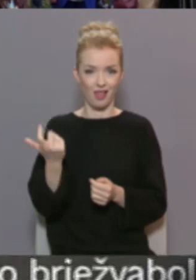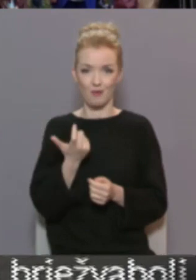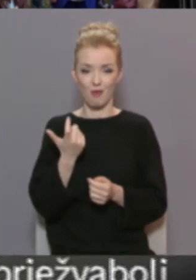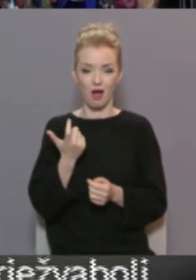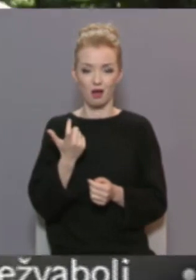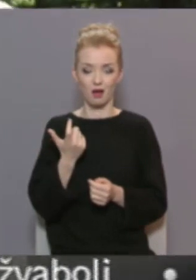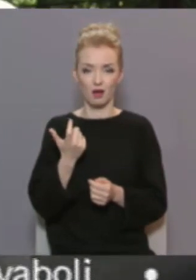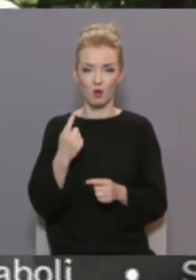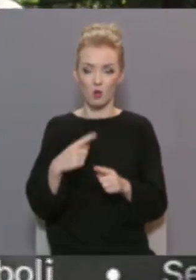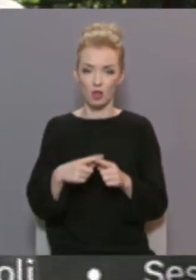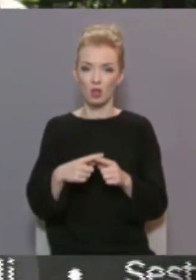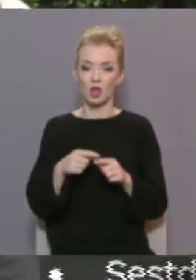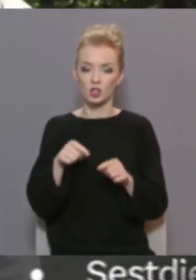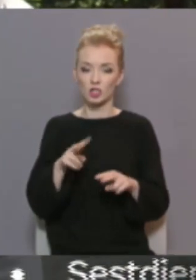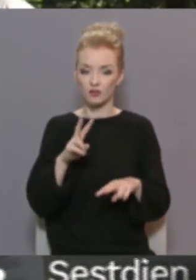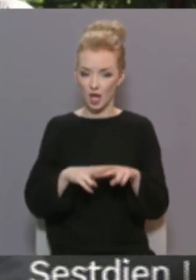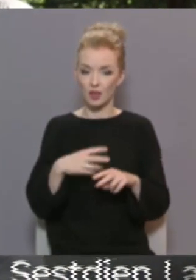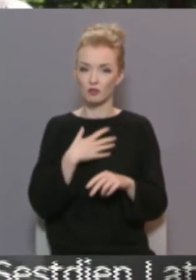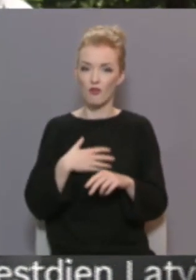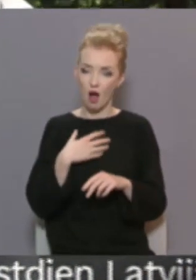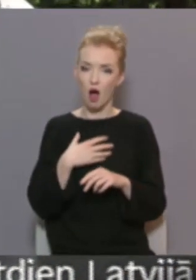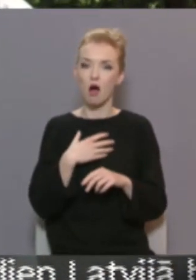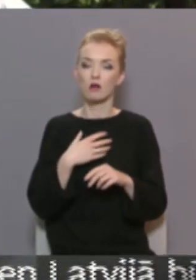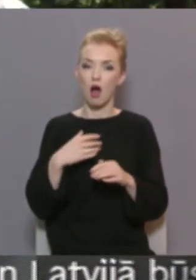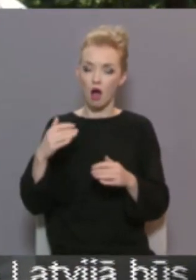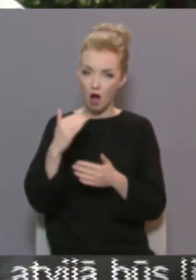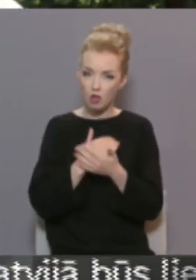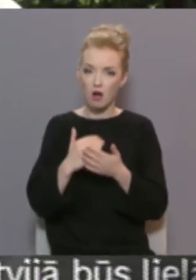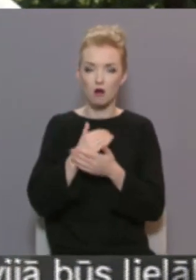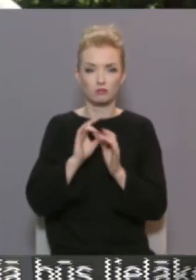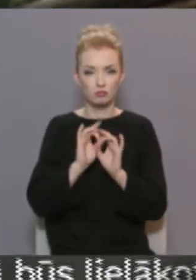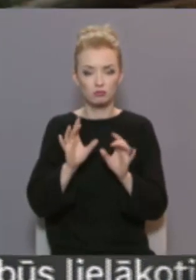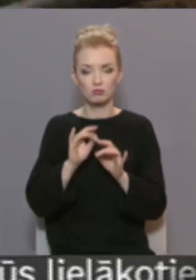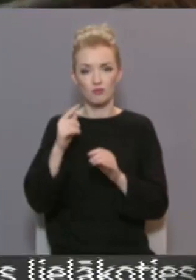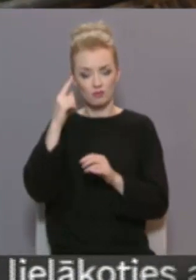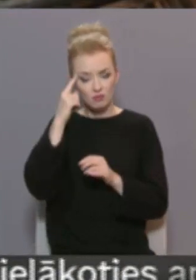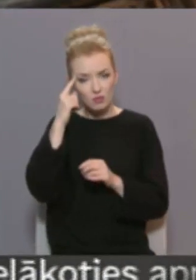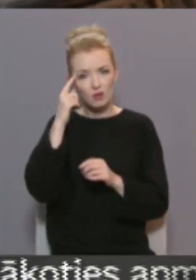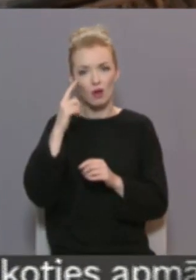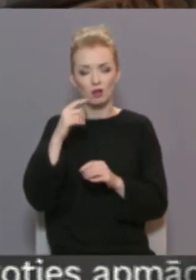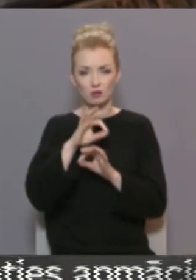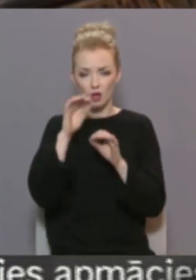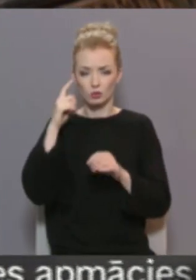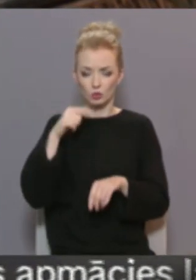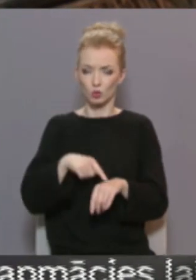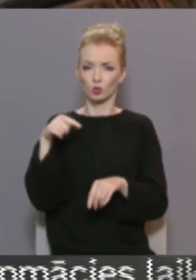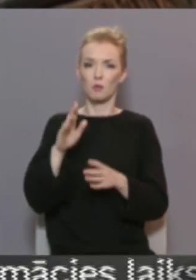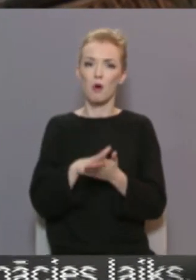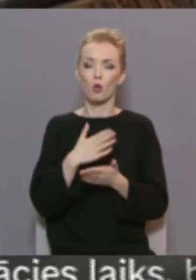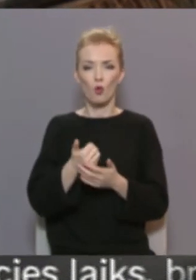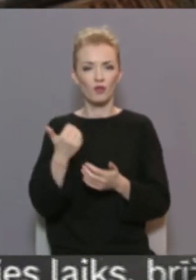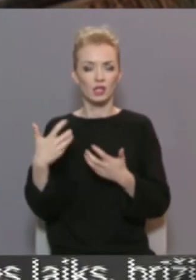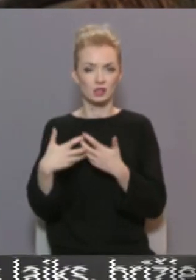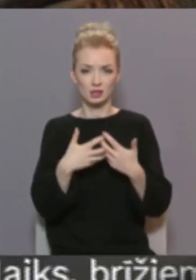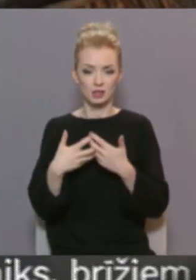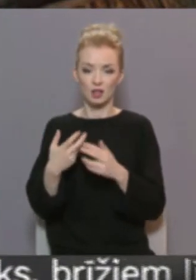jāmetralizē. Šīs vietas, teiksim, notikumi priekš sevis galvā. Sāc aizdomāties vairāk, par ko viņi iestājušies, un ka arī tev viņi caur